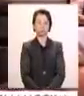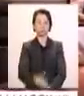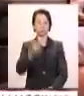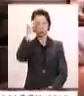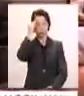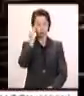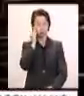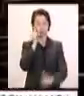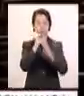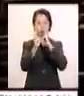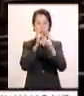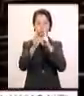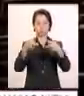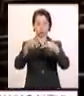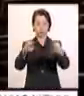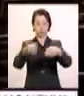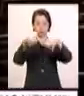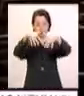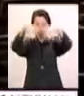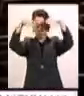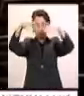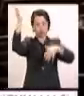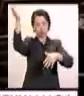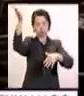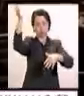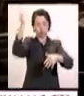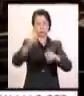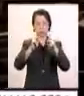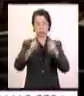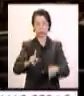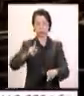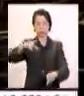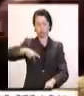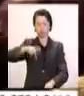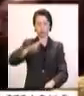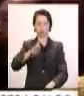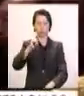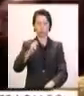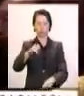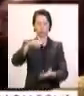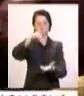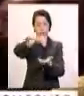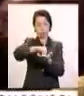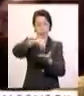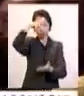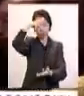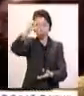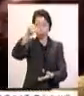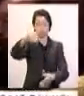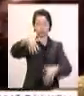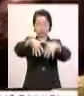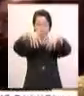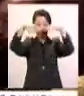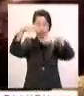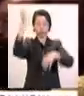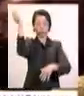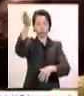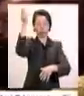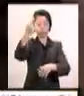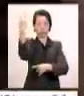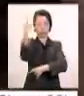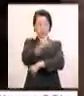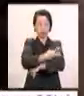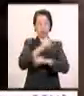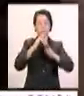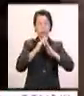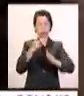Tun Dr. Mahathir berucap merasmikan konvensyen pemerkasaan pihak berkuasa tempatan PBT di Putrajaya. Konvensyen dua hari itu bertemakan